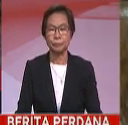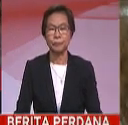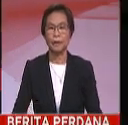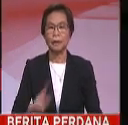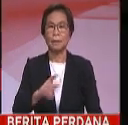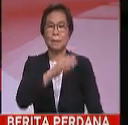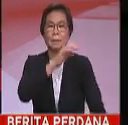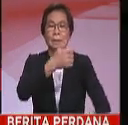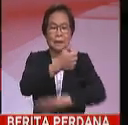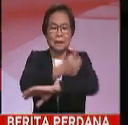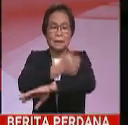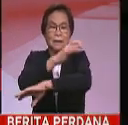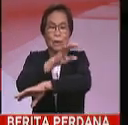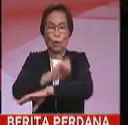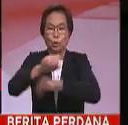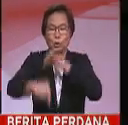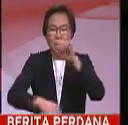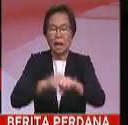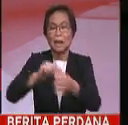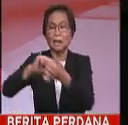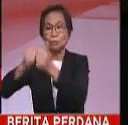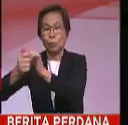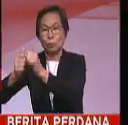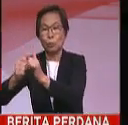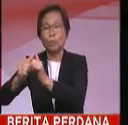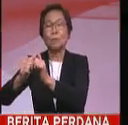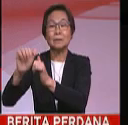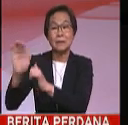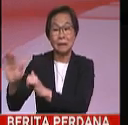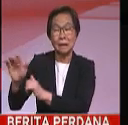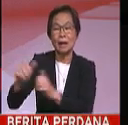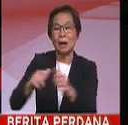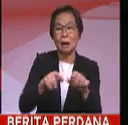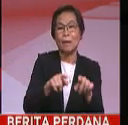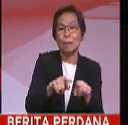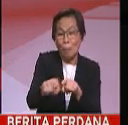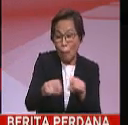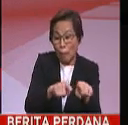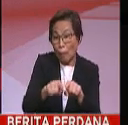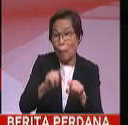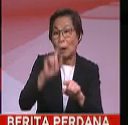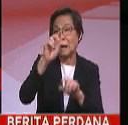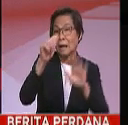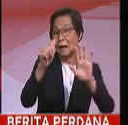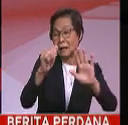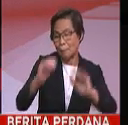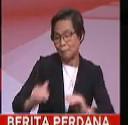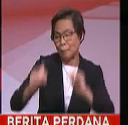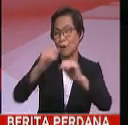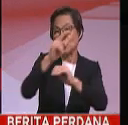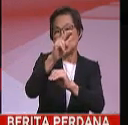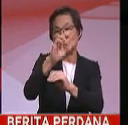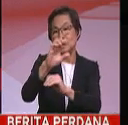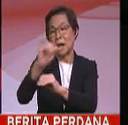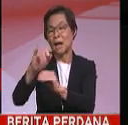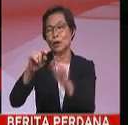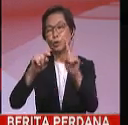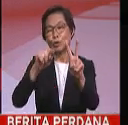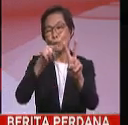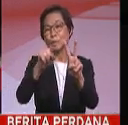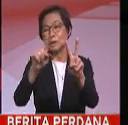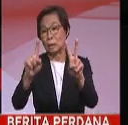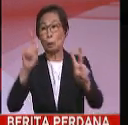Menurut Ketua Pegawai Eksekutif Cyclista Sports Seniam Berhad, Syahiruddin Seni, perlumbaan 6 peringkat berstatus UCI 2.1